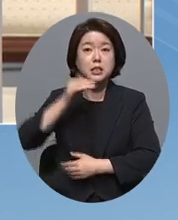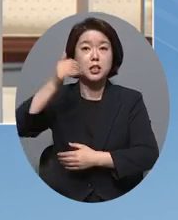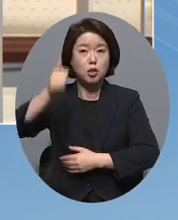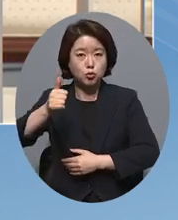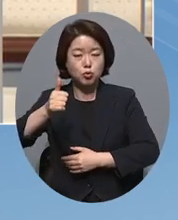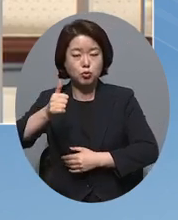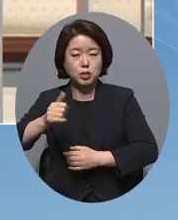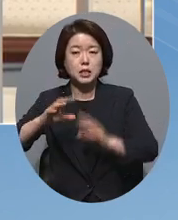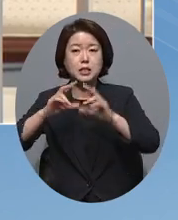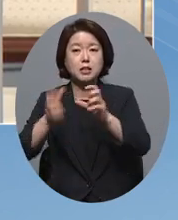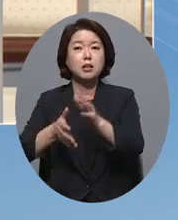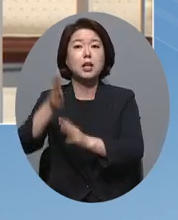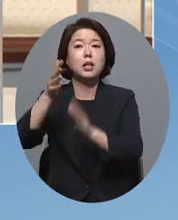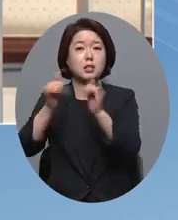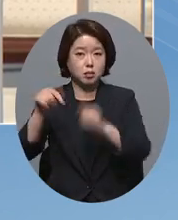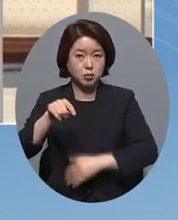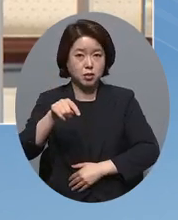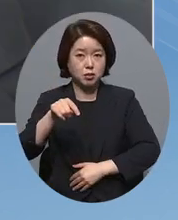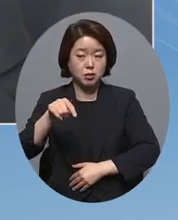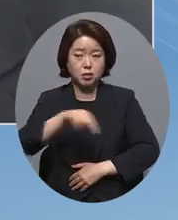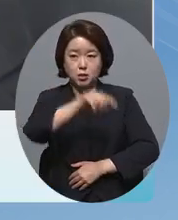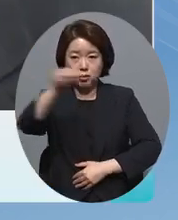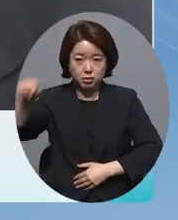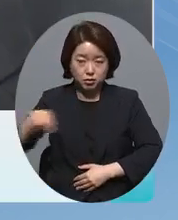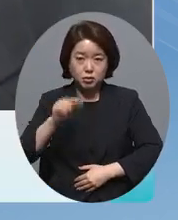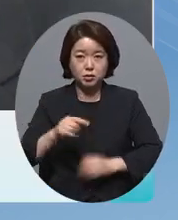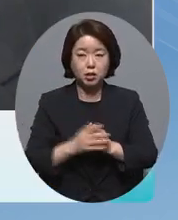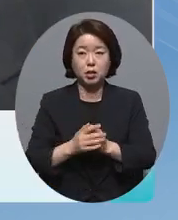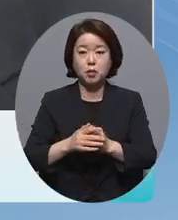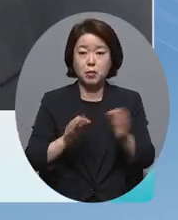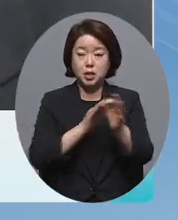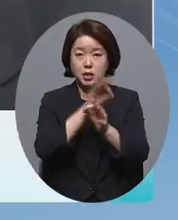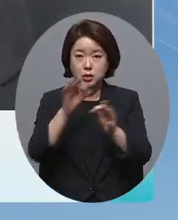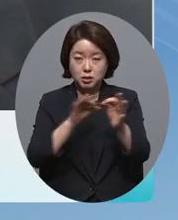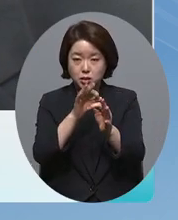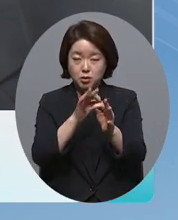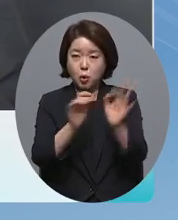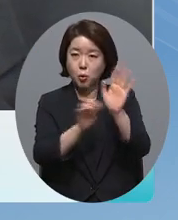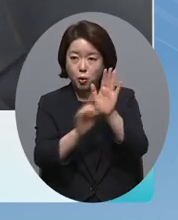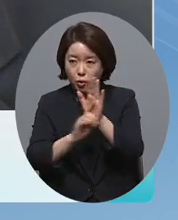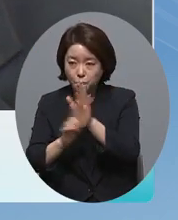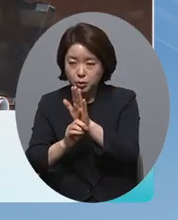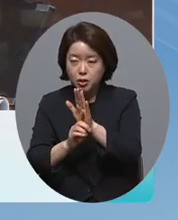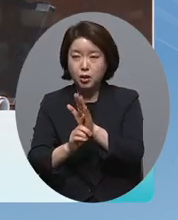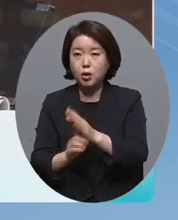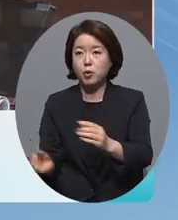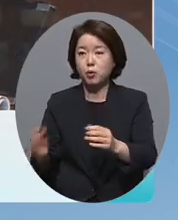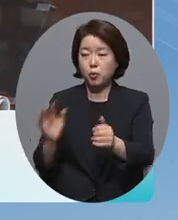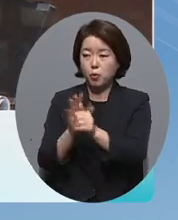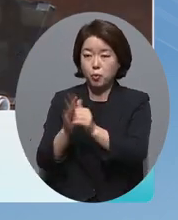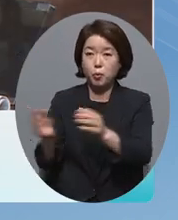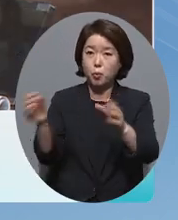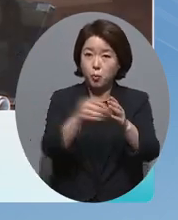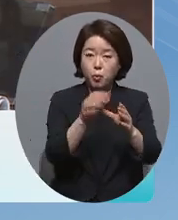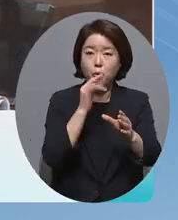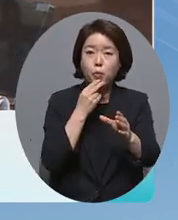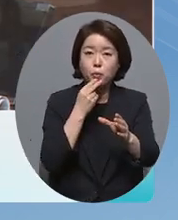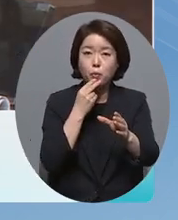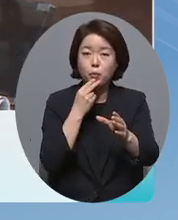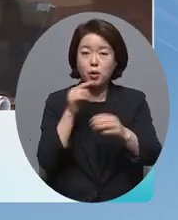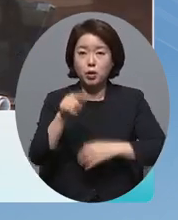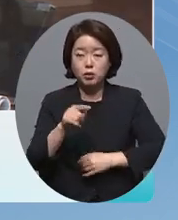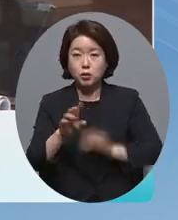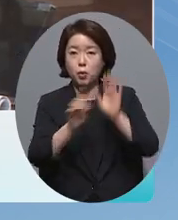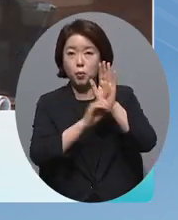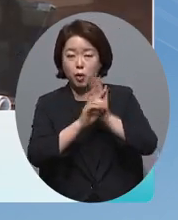그 성남 시민들이고 성남시민들의 그 재정의 투입되지 광고비가 그렇게 후원금으로 들어오지 않는다면 결국에는